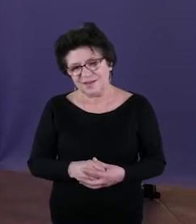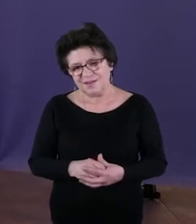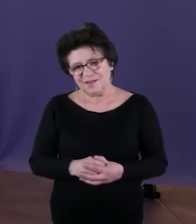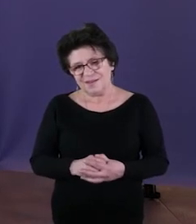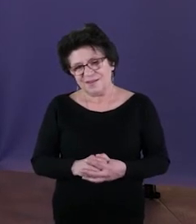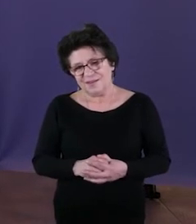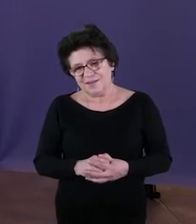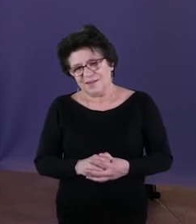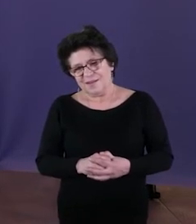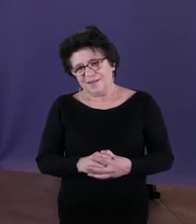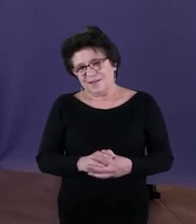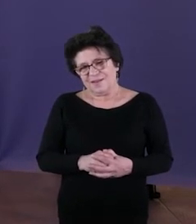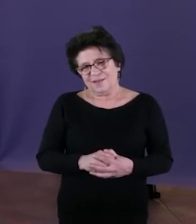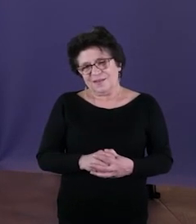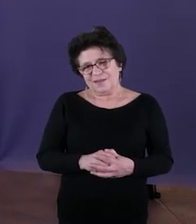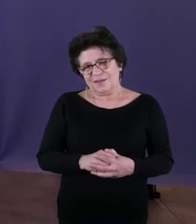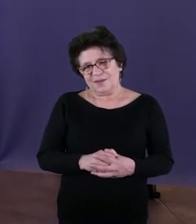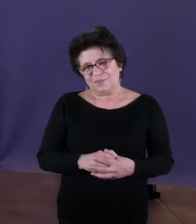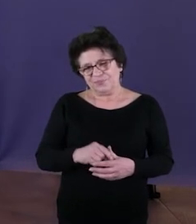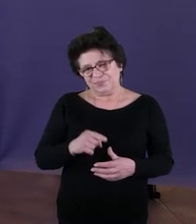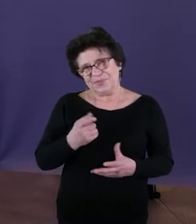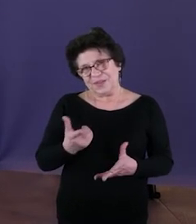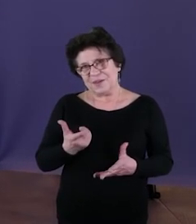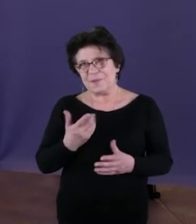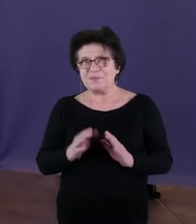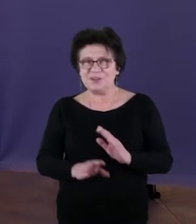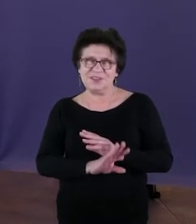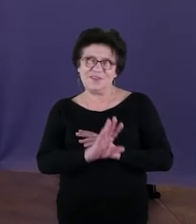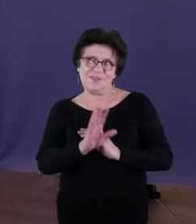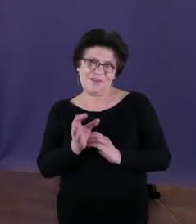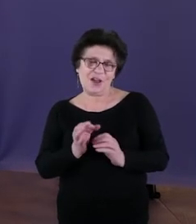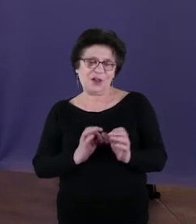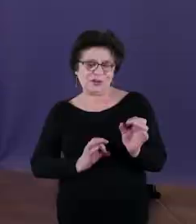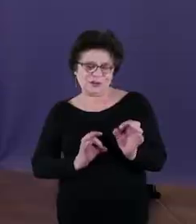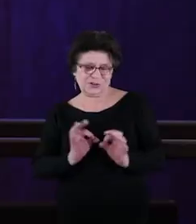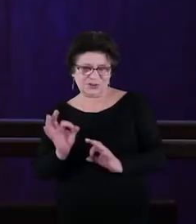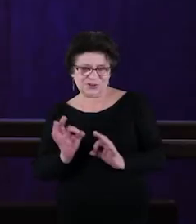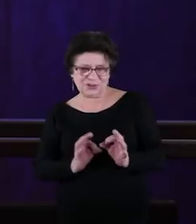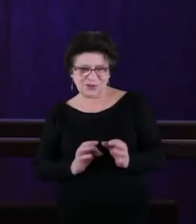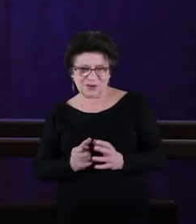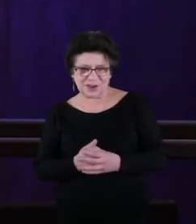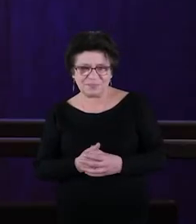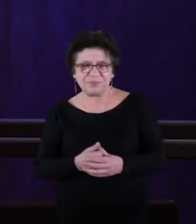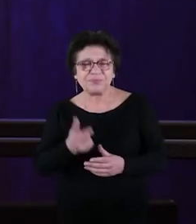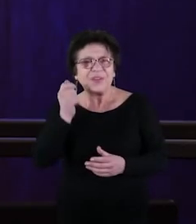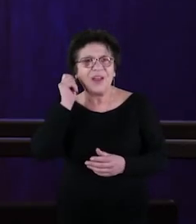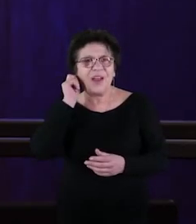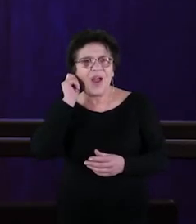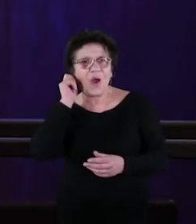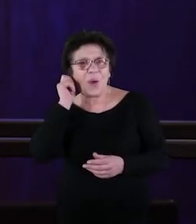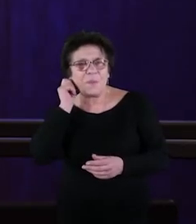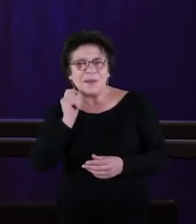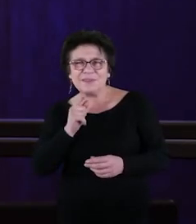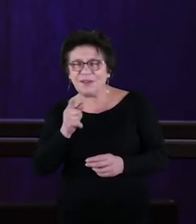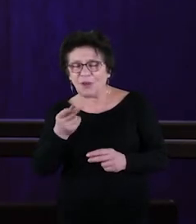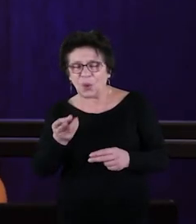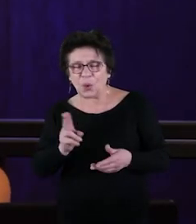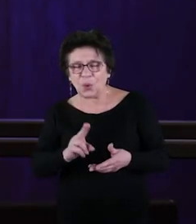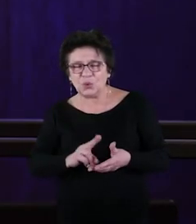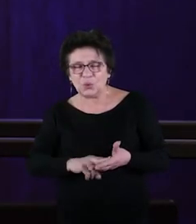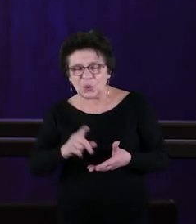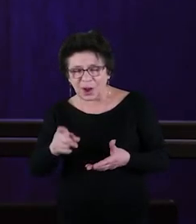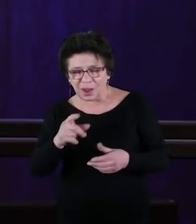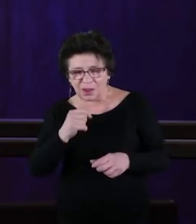taka niezwykła to historia mi się przydarzyła i tak to pani konserwatorki odkryły bo sobie nie